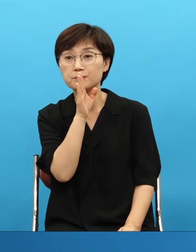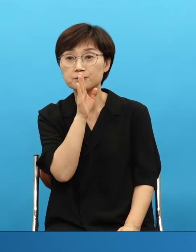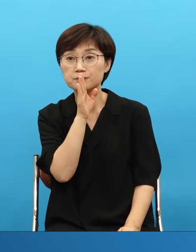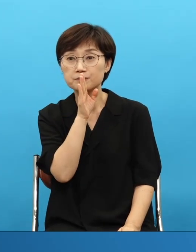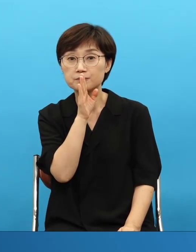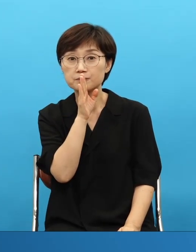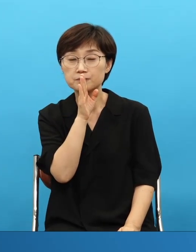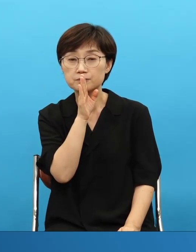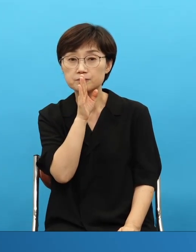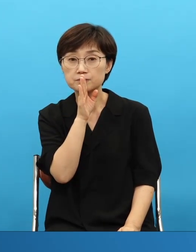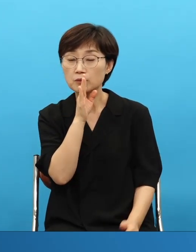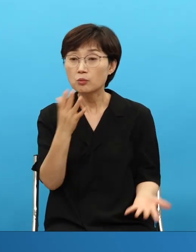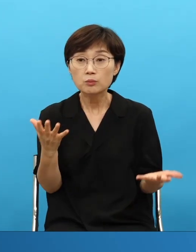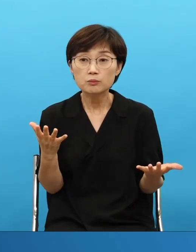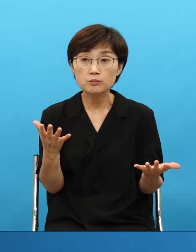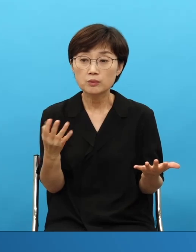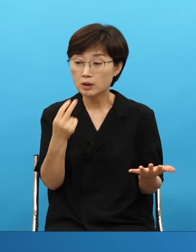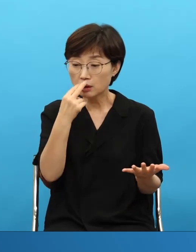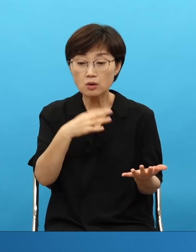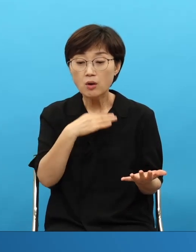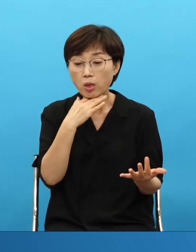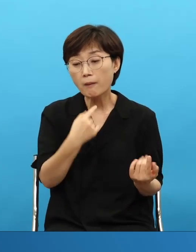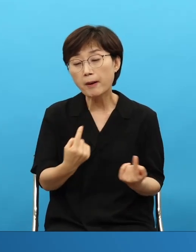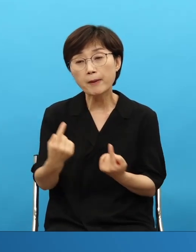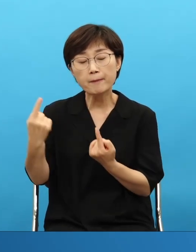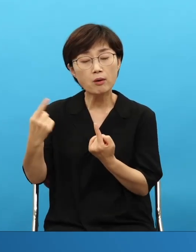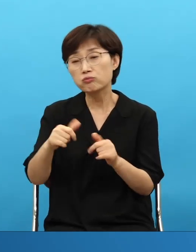뭐 보장 없어.